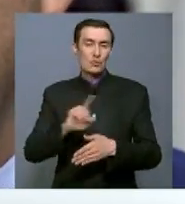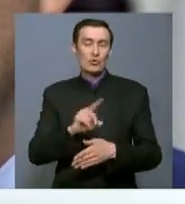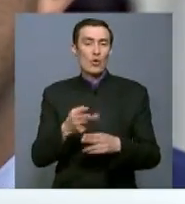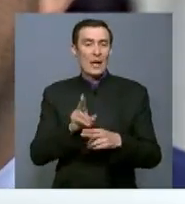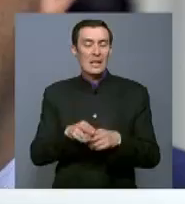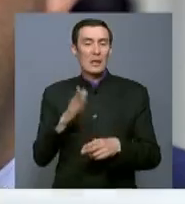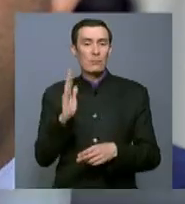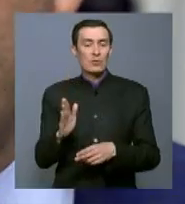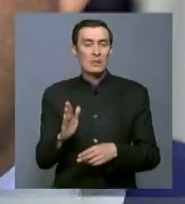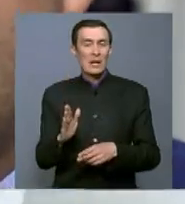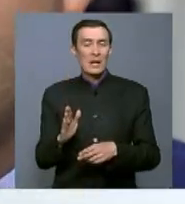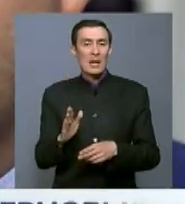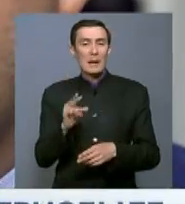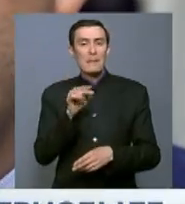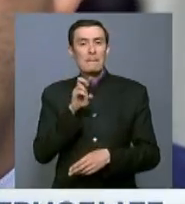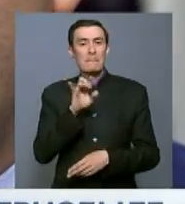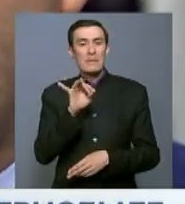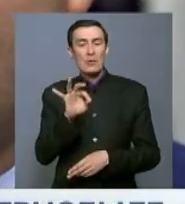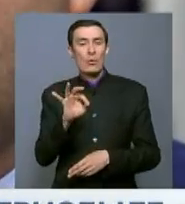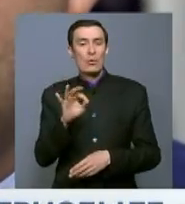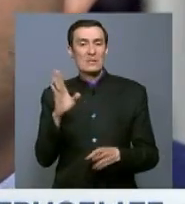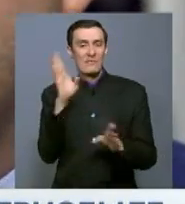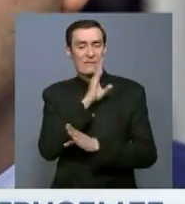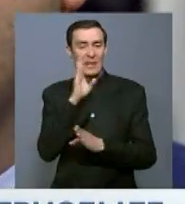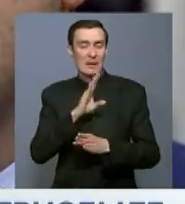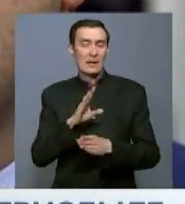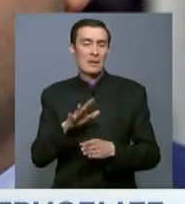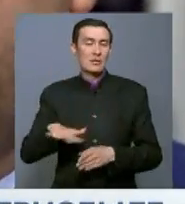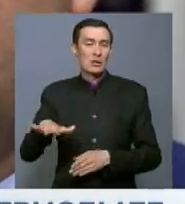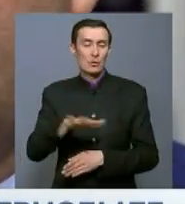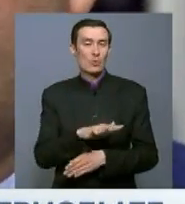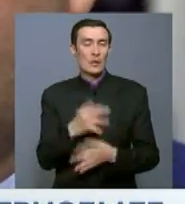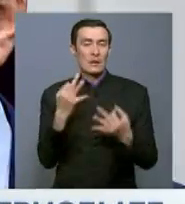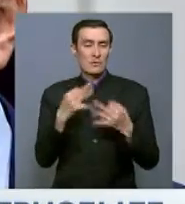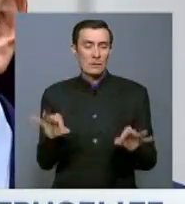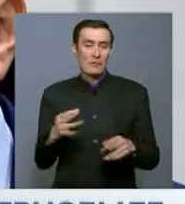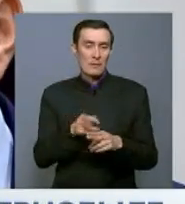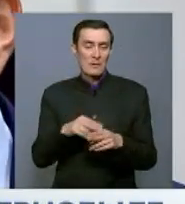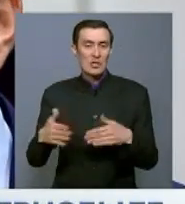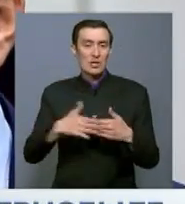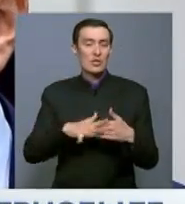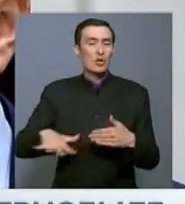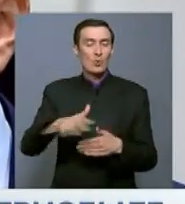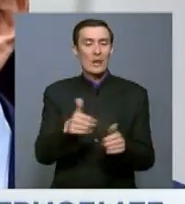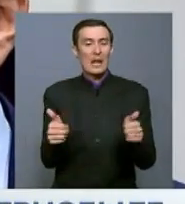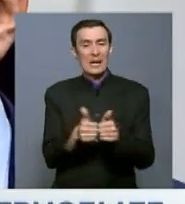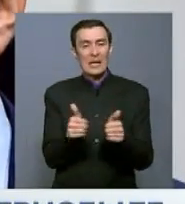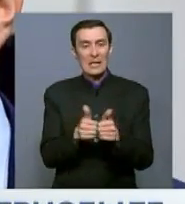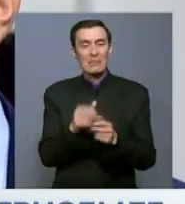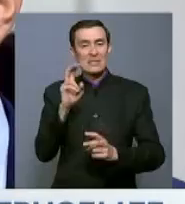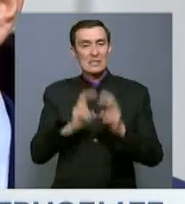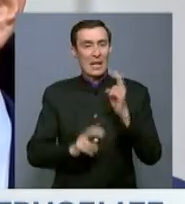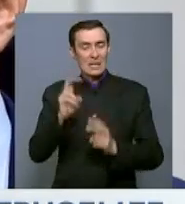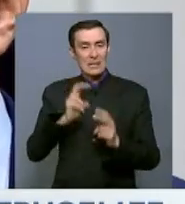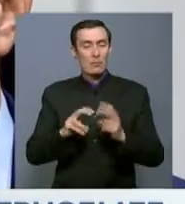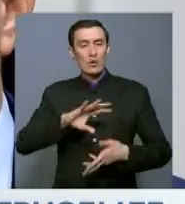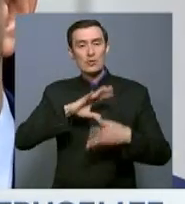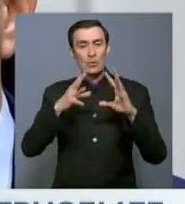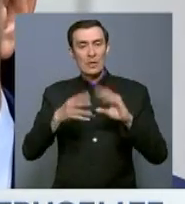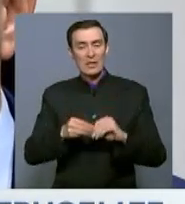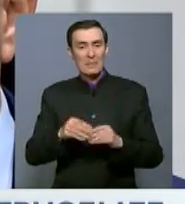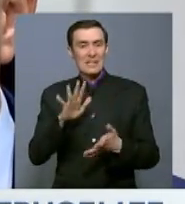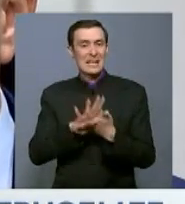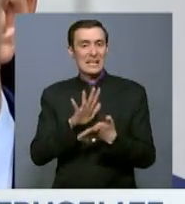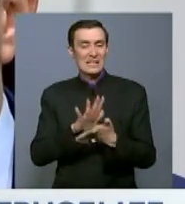что это будет радиационный биосферный заповедник. Одна треть территории – это ближайшая площадь вокруг Чернобыльской станции, которая по результатам